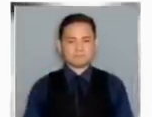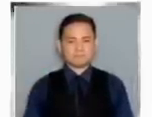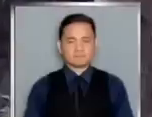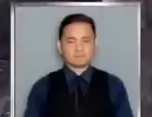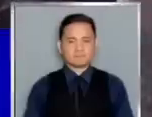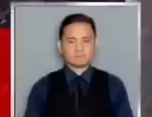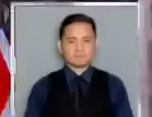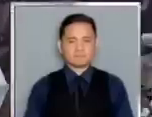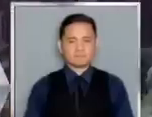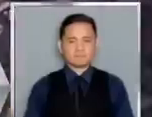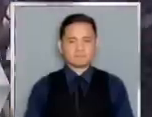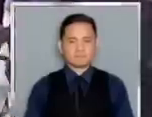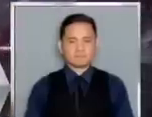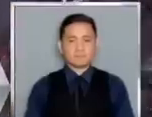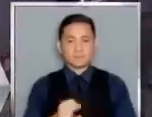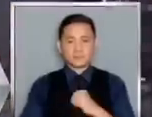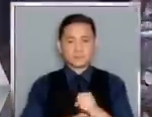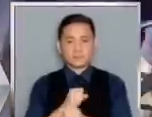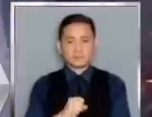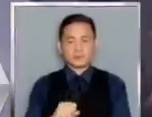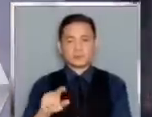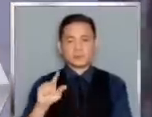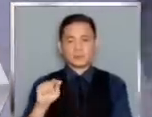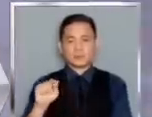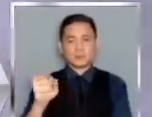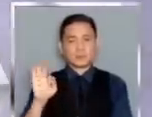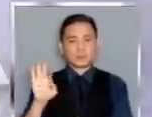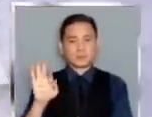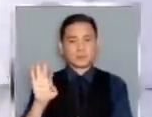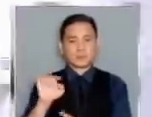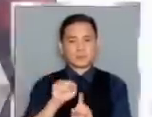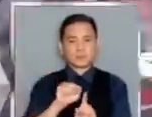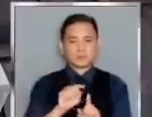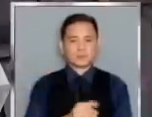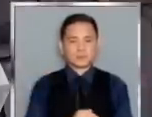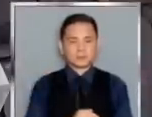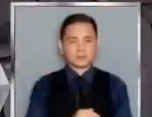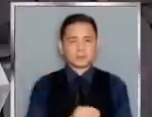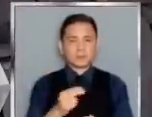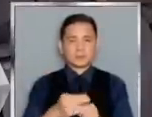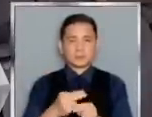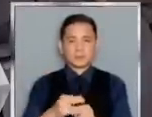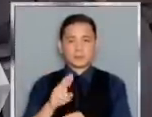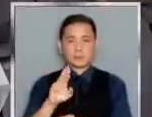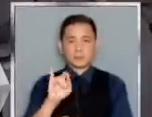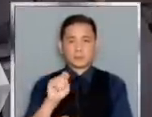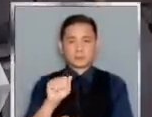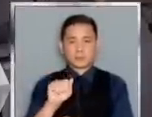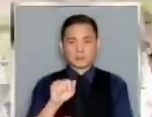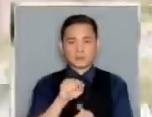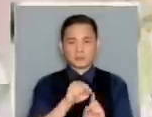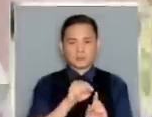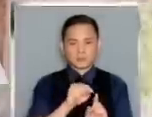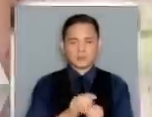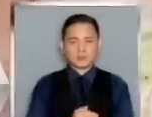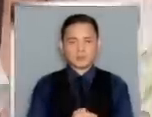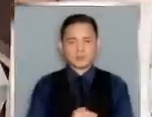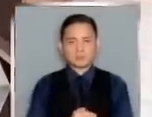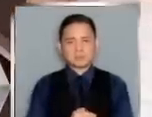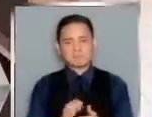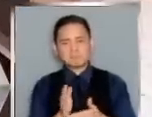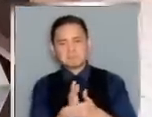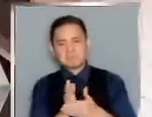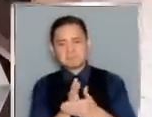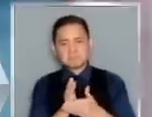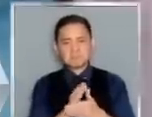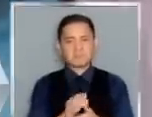2019 pa kuryente load user, ang 81 taong gulang na si Rita Cabe. 500 hanggang 1,000 piso raw kung magkarga siya ng